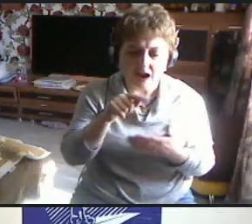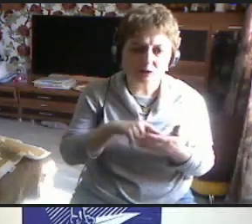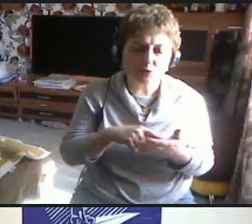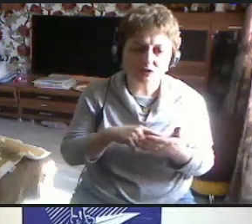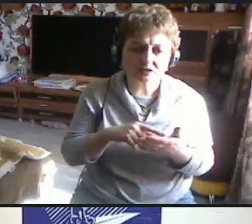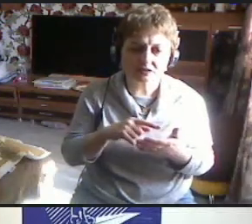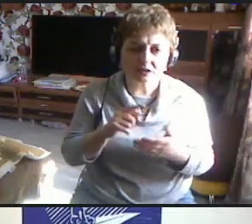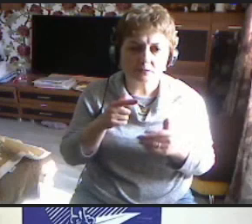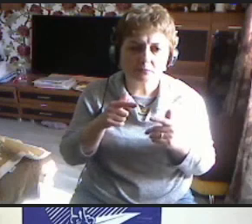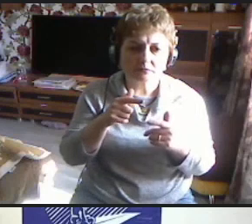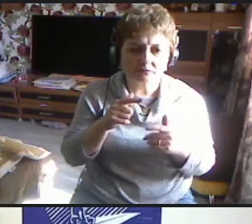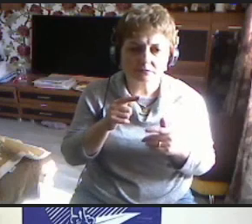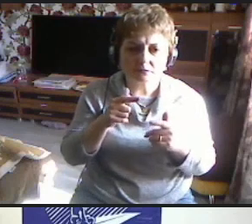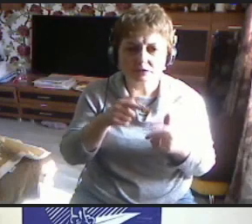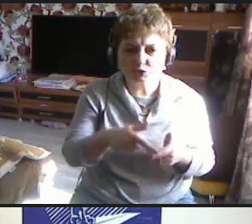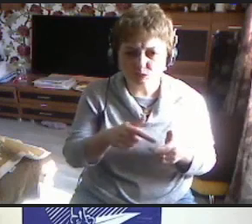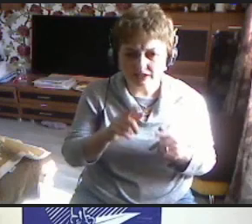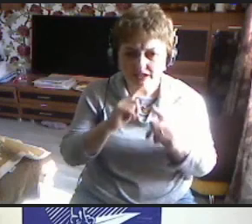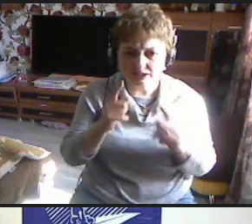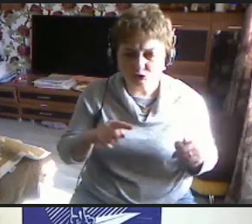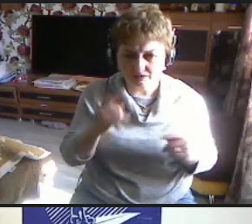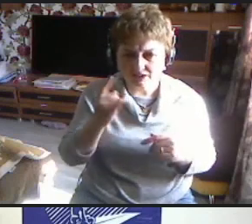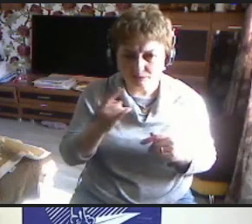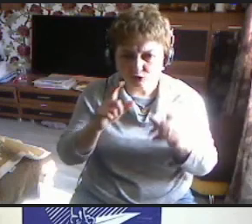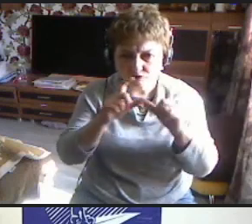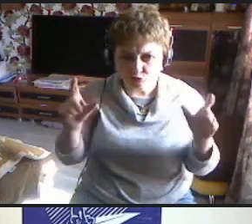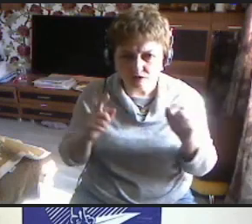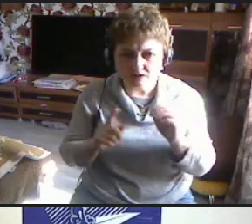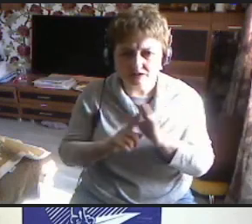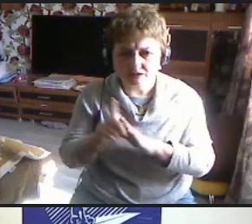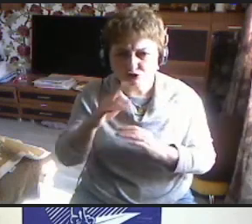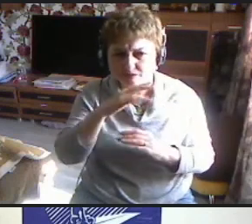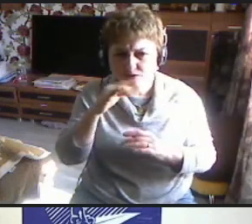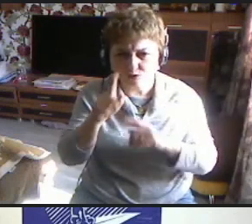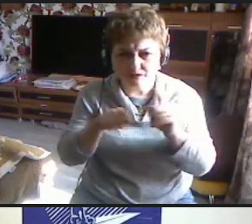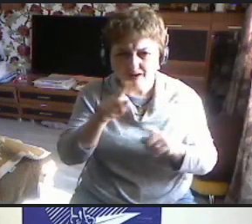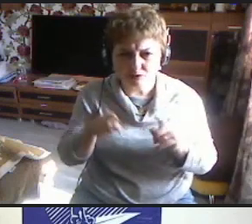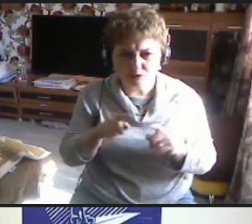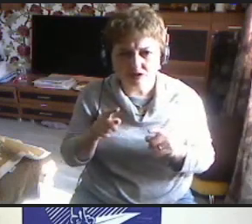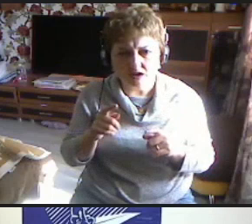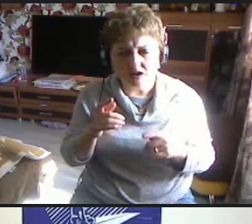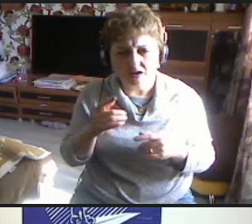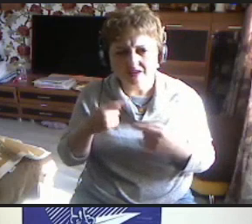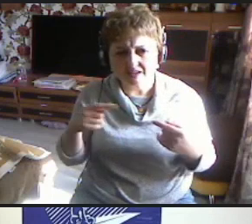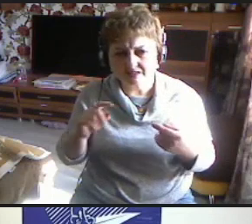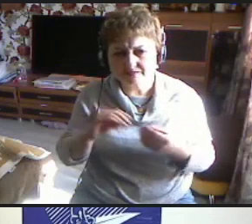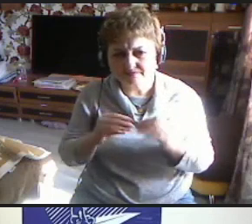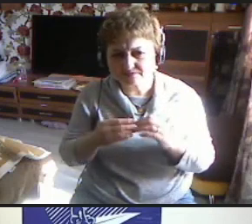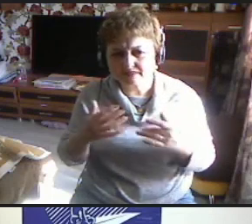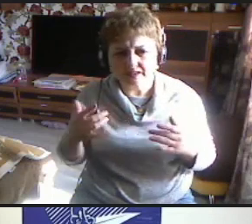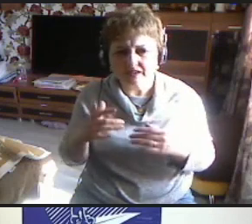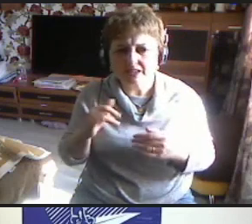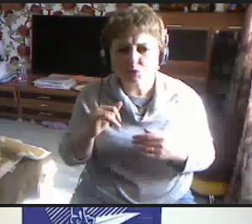ли, особенно у ребенка в школу, уже начинается куча вопросов, неувязок и так далее, и так далее.